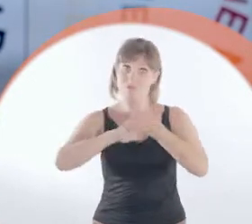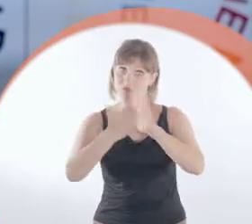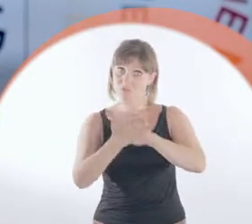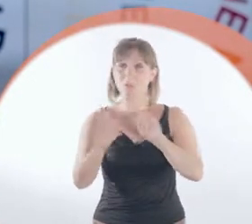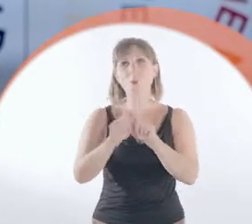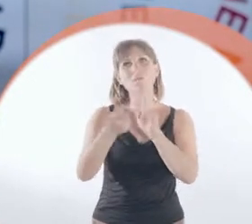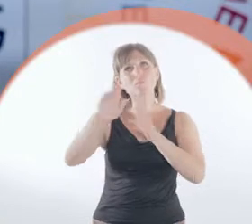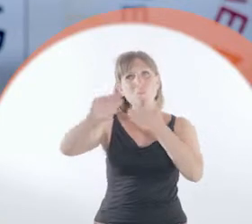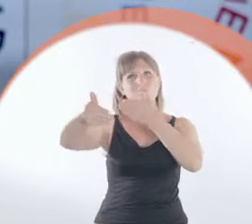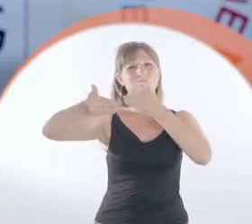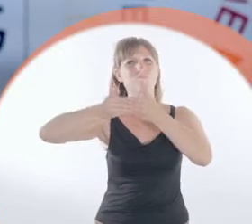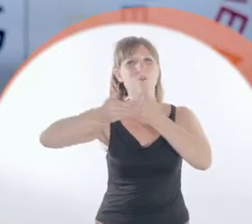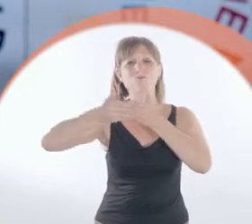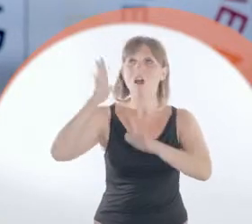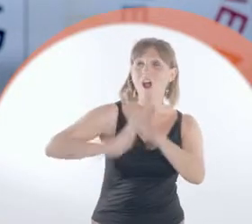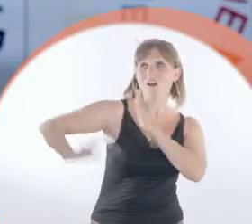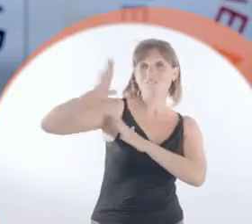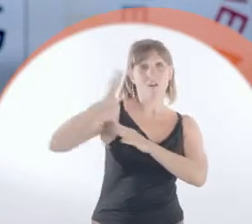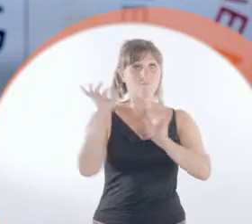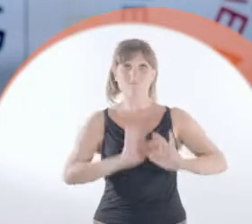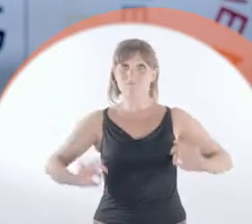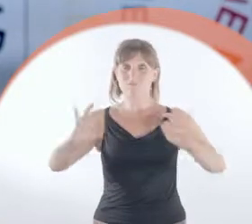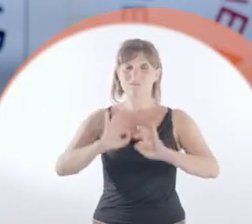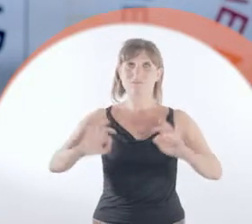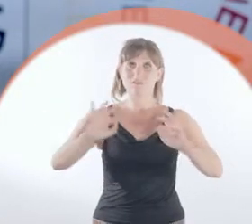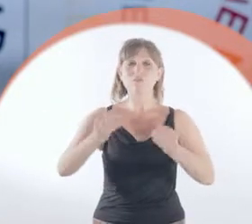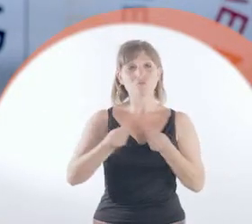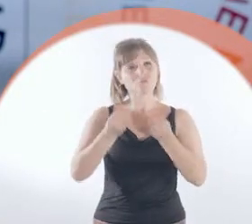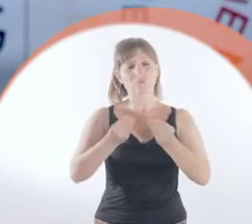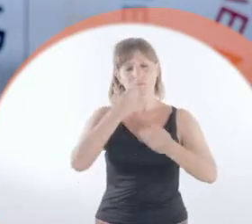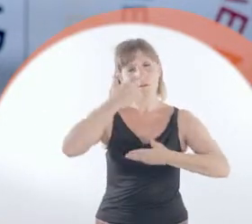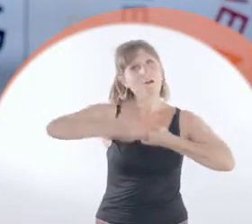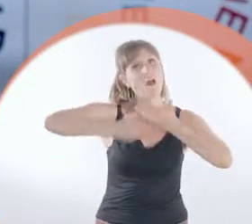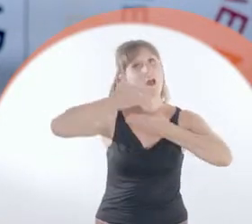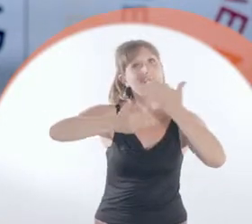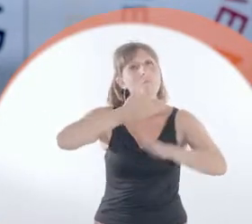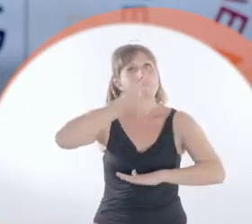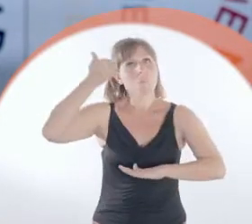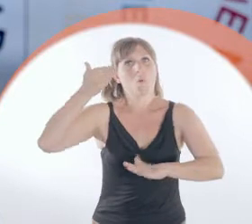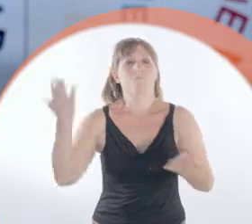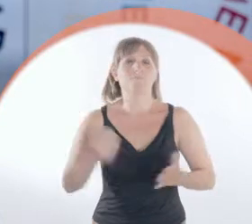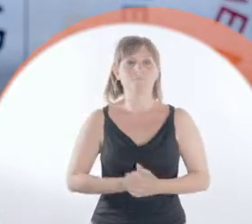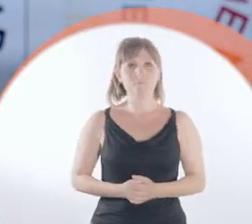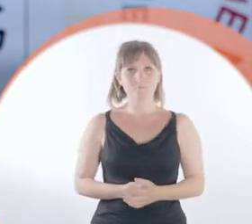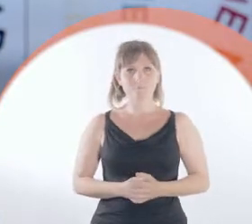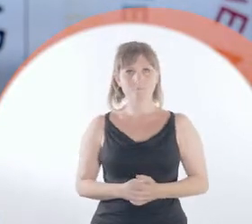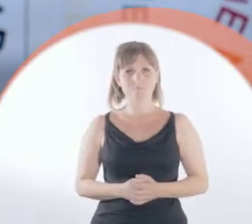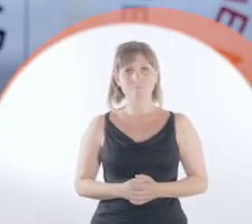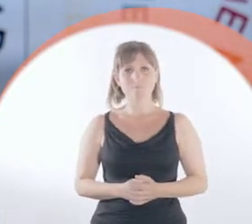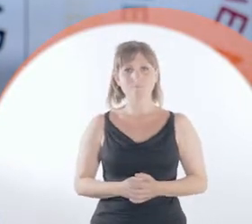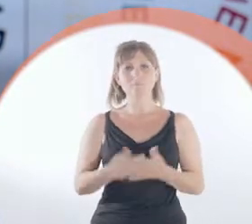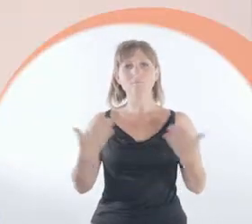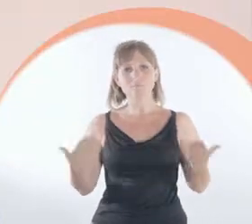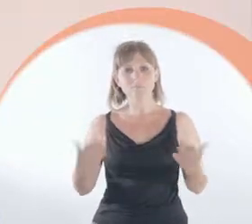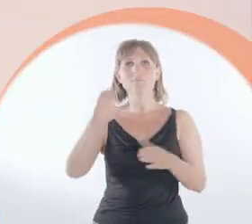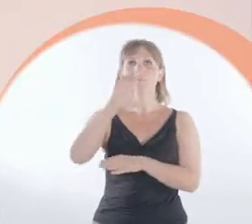associations, une certaine proximité que l n'avait pas avant, ce qui permet de faire avancer, je pense, un petit peu plus vite